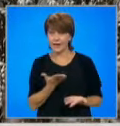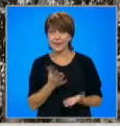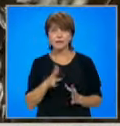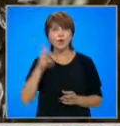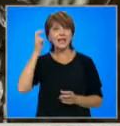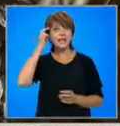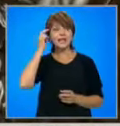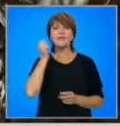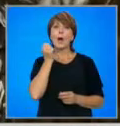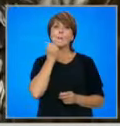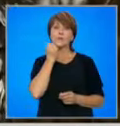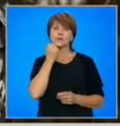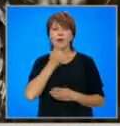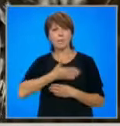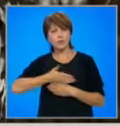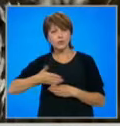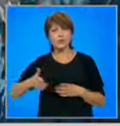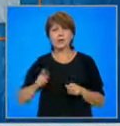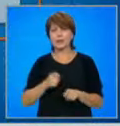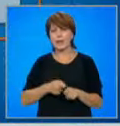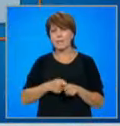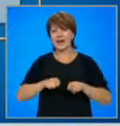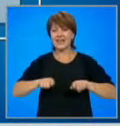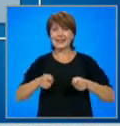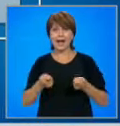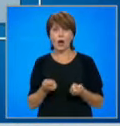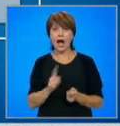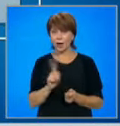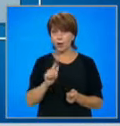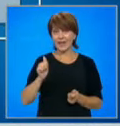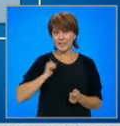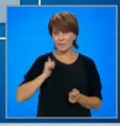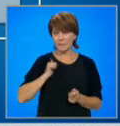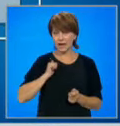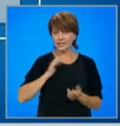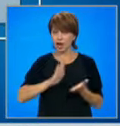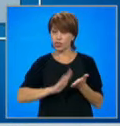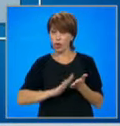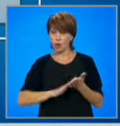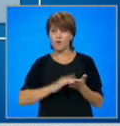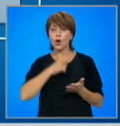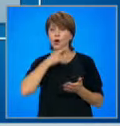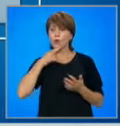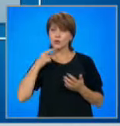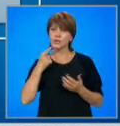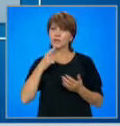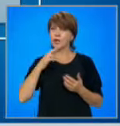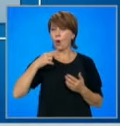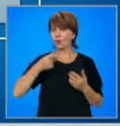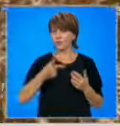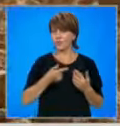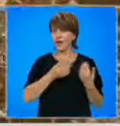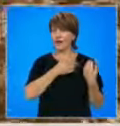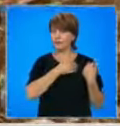Киев, Москва продължава да упражнява терор чрез глад. Ако не спази договора, Русия ще носи цялата отговорност за световната